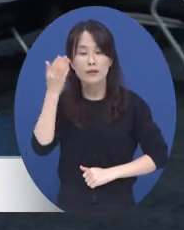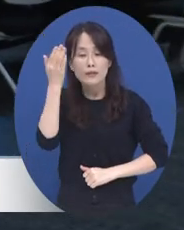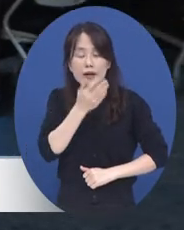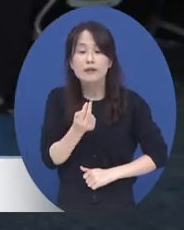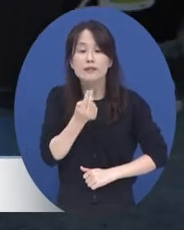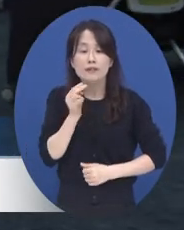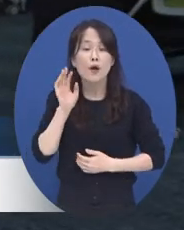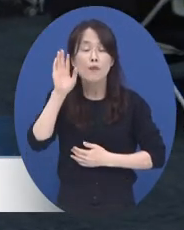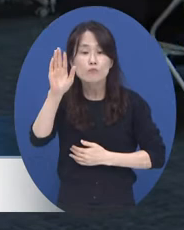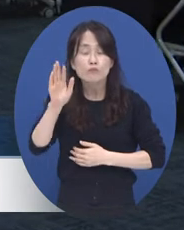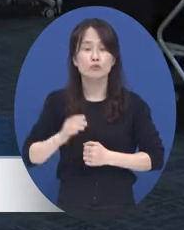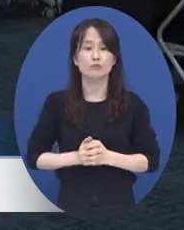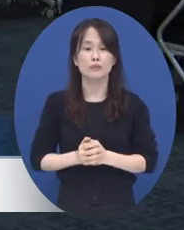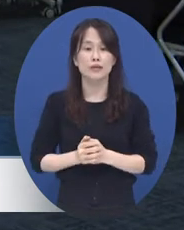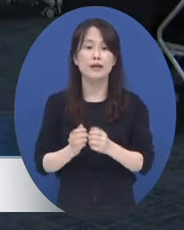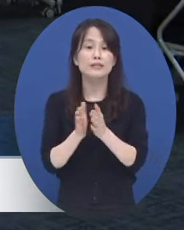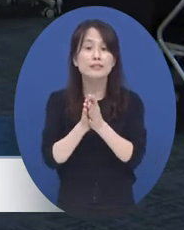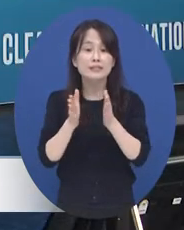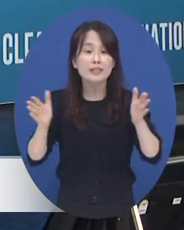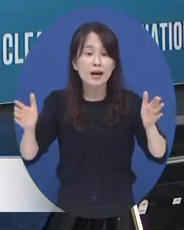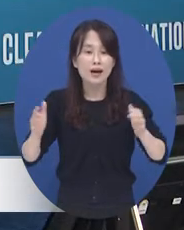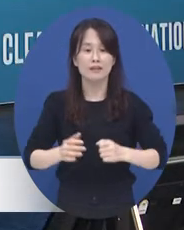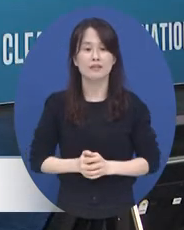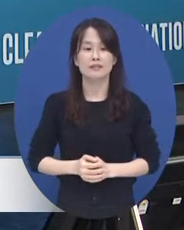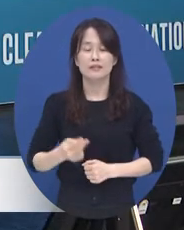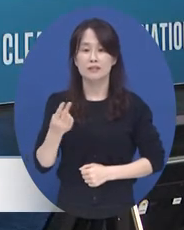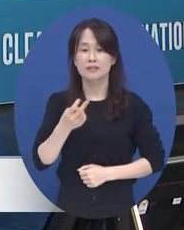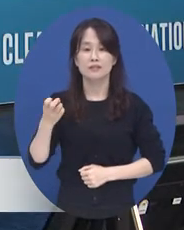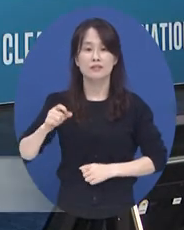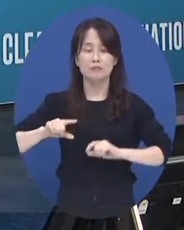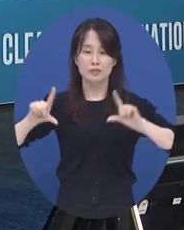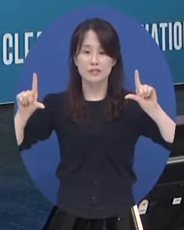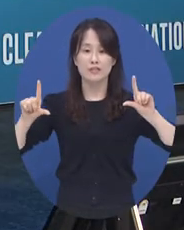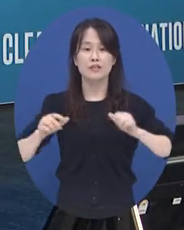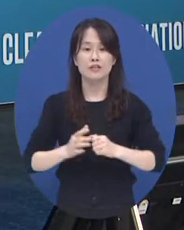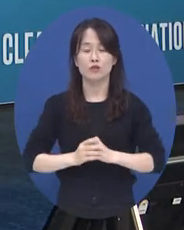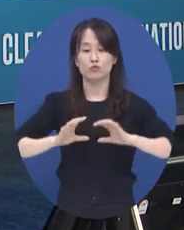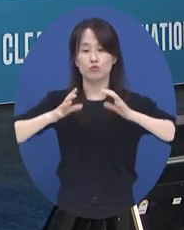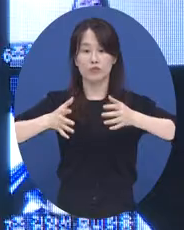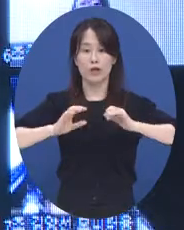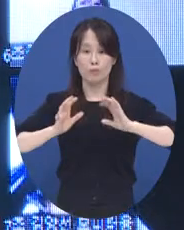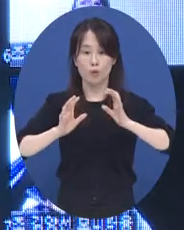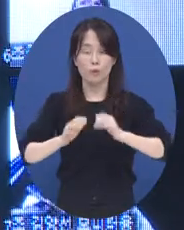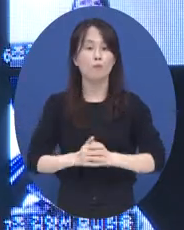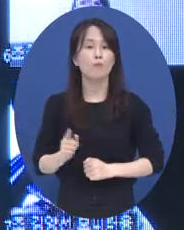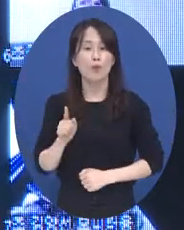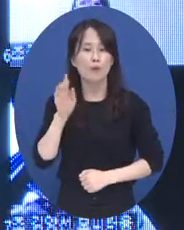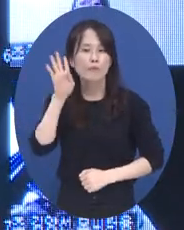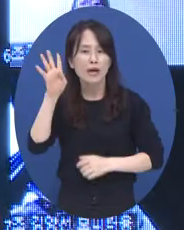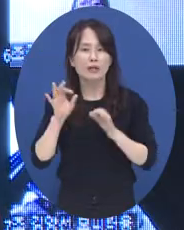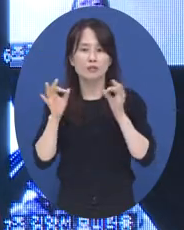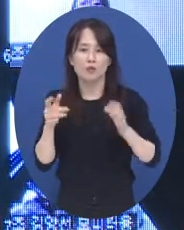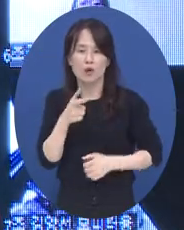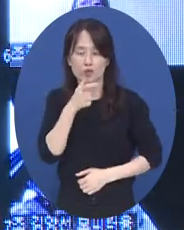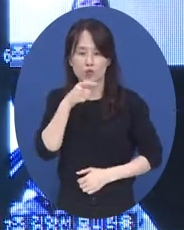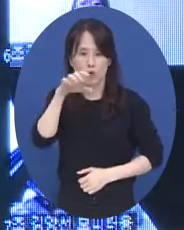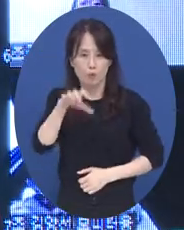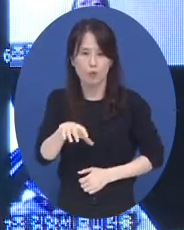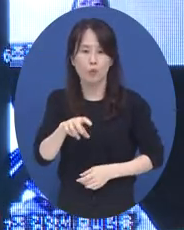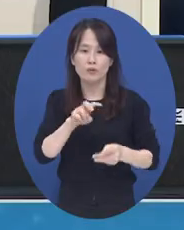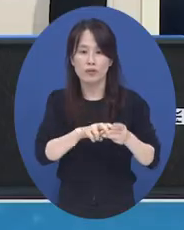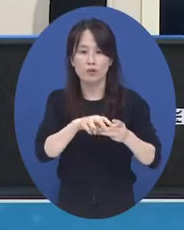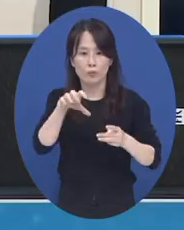동아시아 청정대기 푸른 미래를 켜다 온에어를 주제로 한2021 청정대기 국제포럼이 지난 9일까지 나흘간